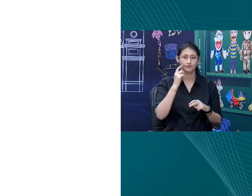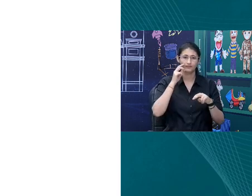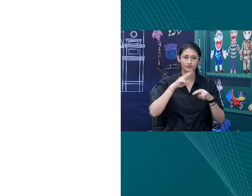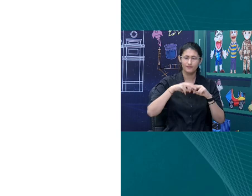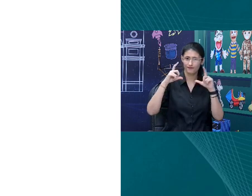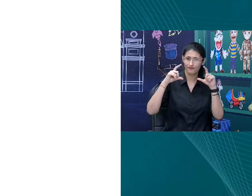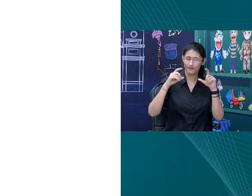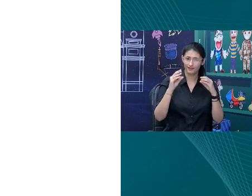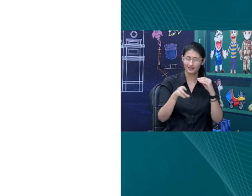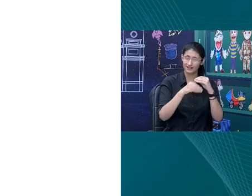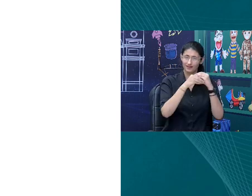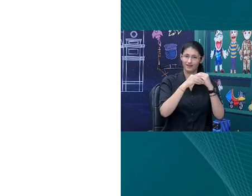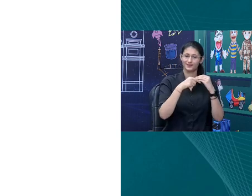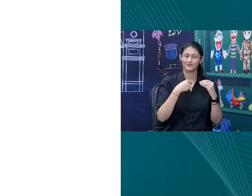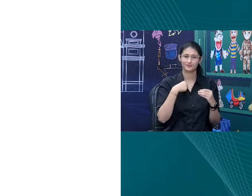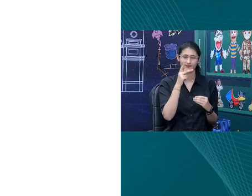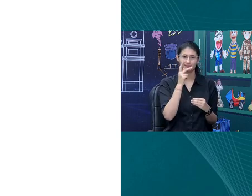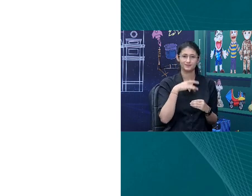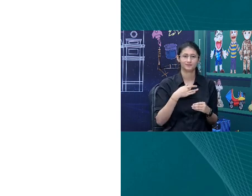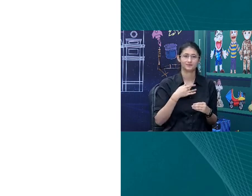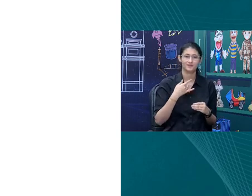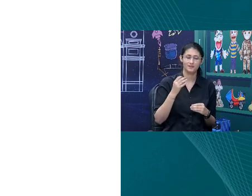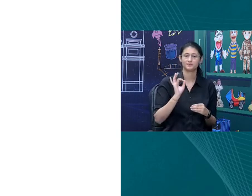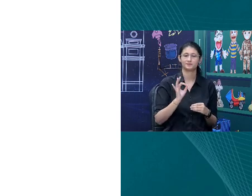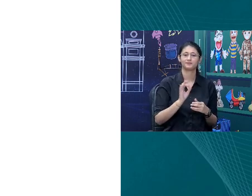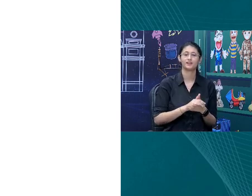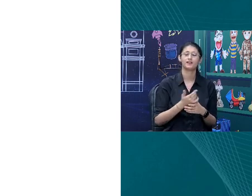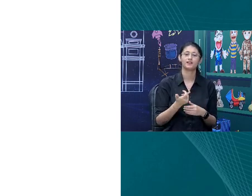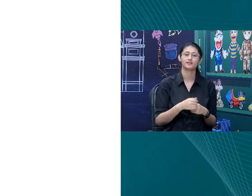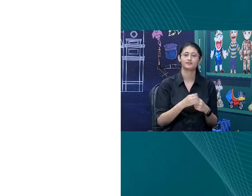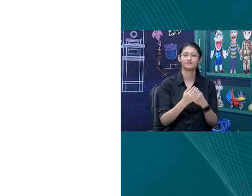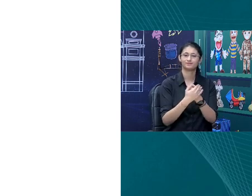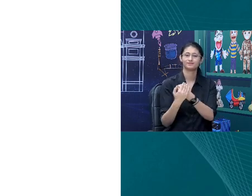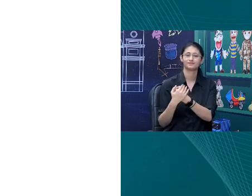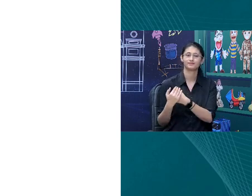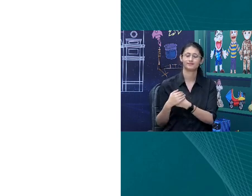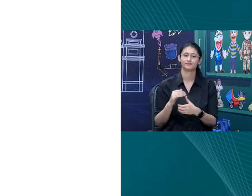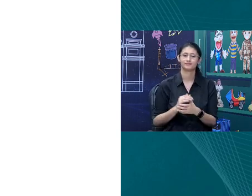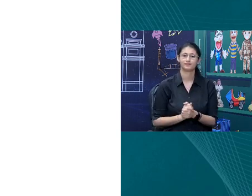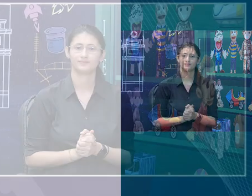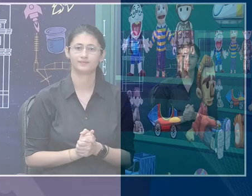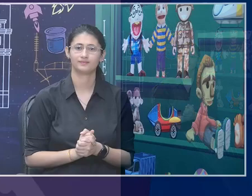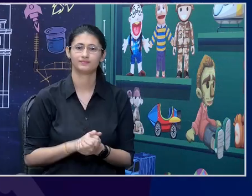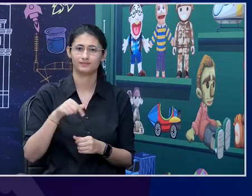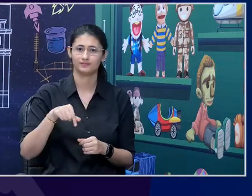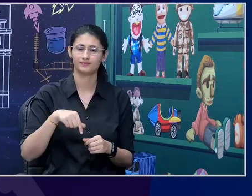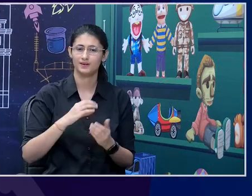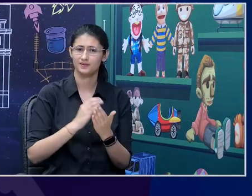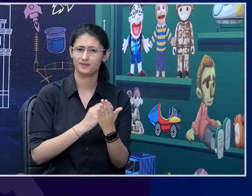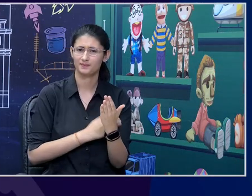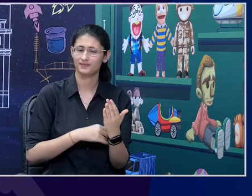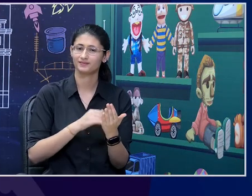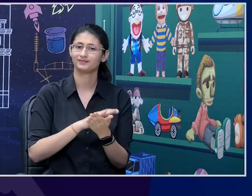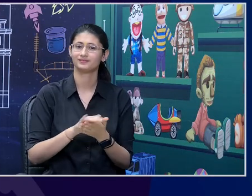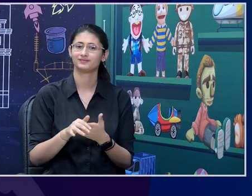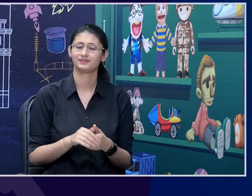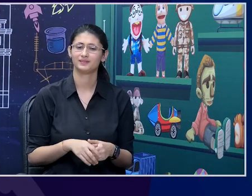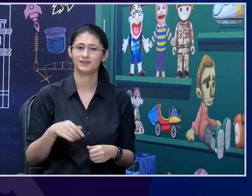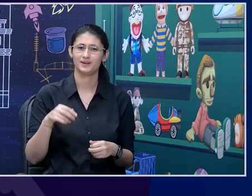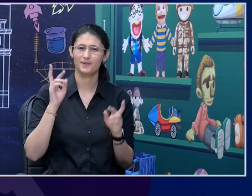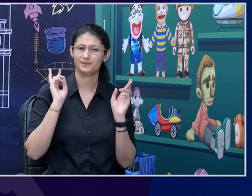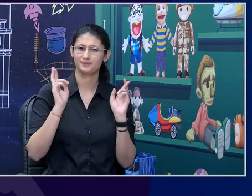गृह कार्य किया है तो चलिए हमारा ये जो सत्र है इसे समाप्त करते हैं मुझे आशा है की बच्चों को आज ये मैदान में